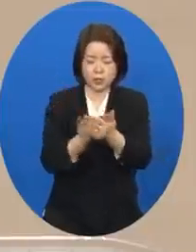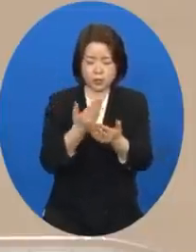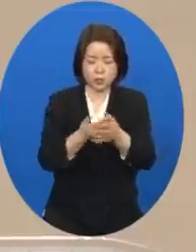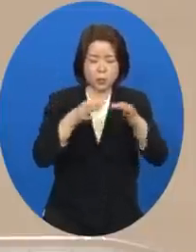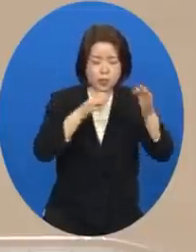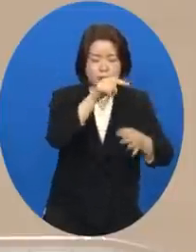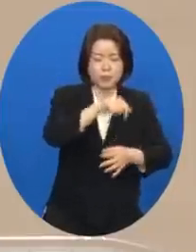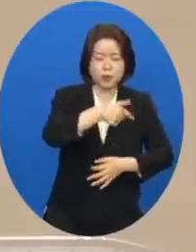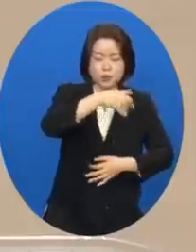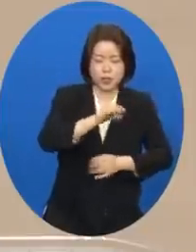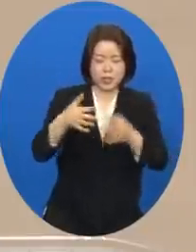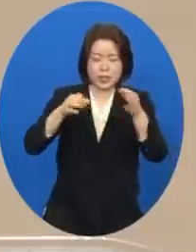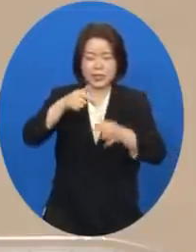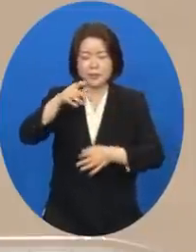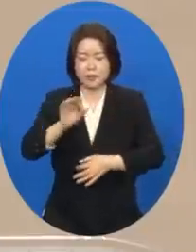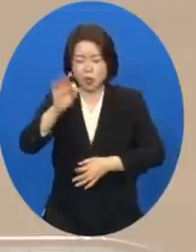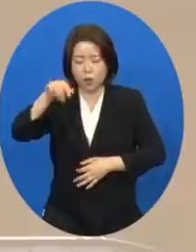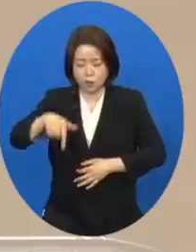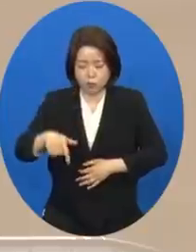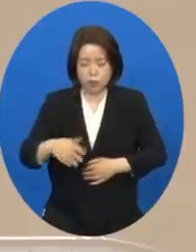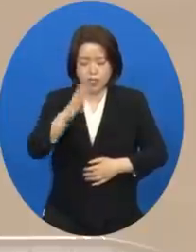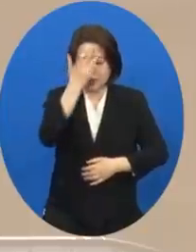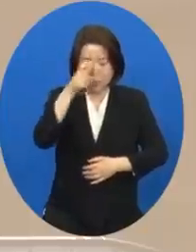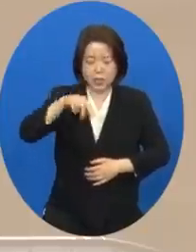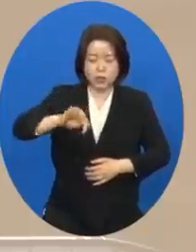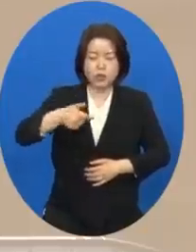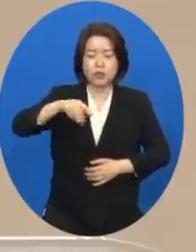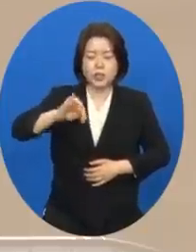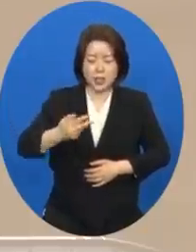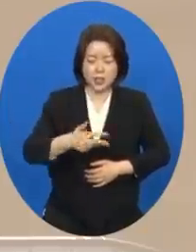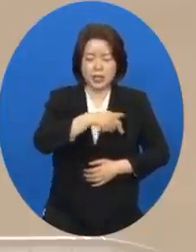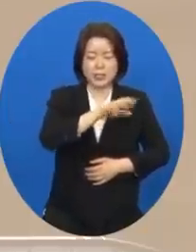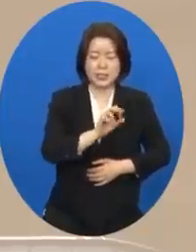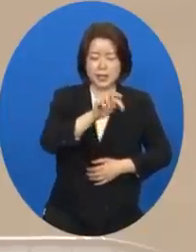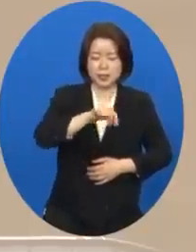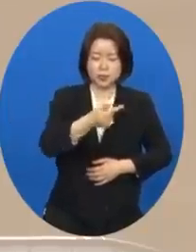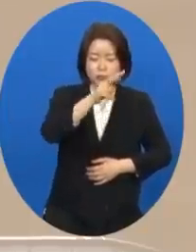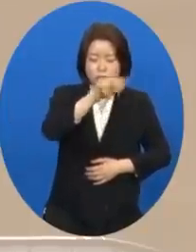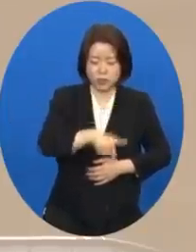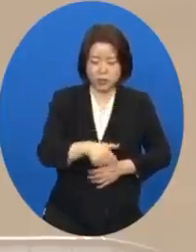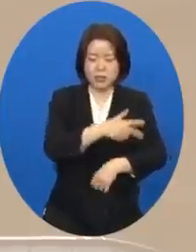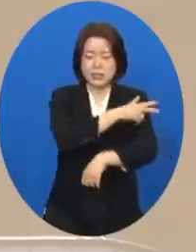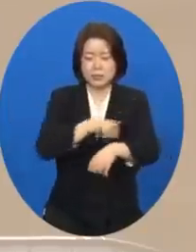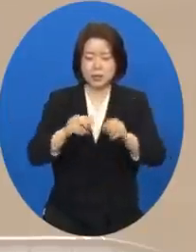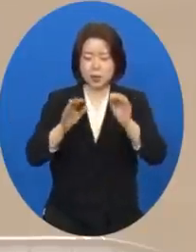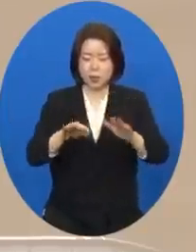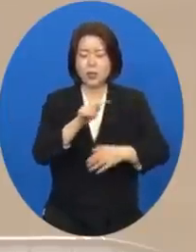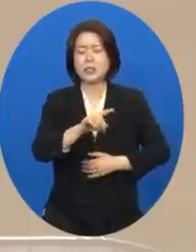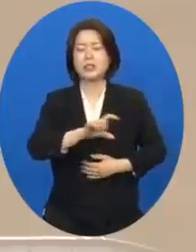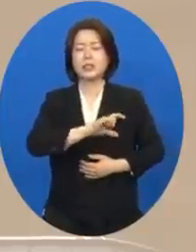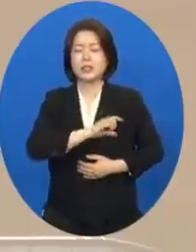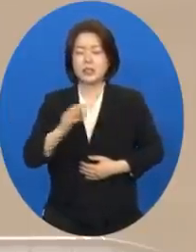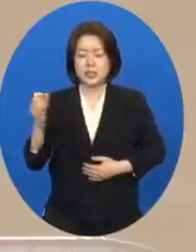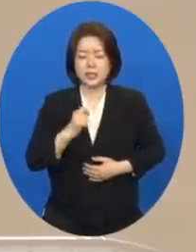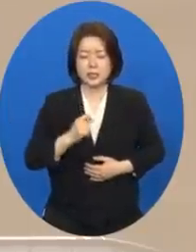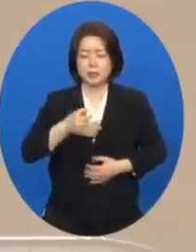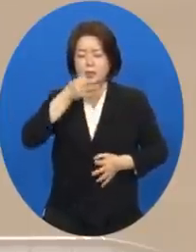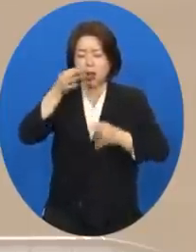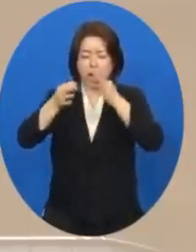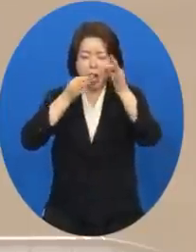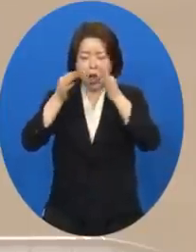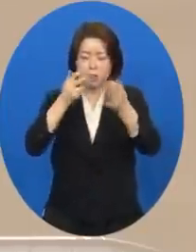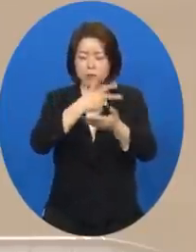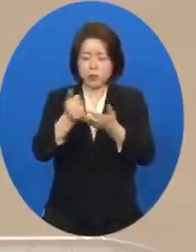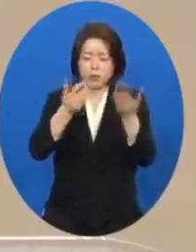목사님 김정웅 목사님 최 총회 선교사님 장우석 집사님 오늘도 그 이름을 거 명하여 주께 올려